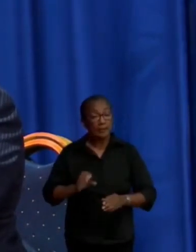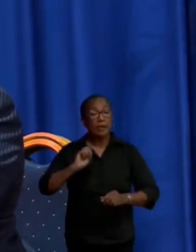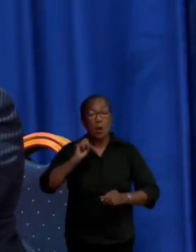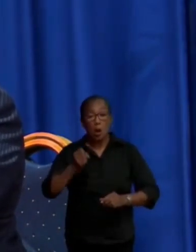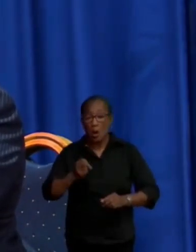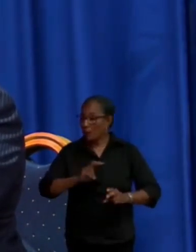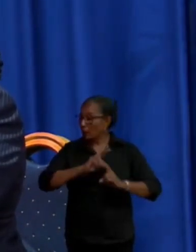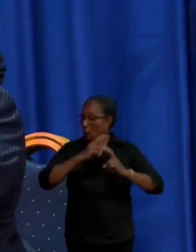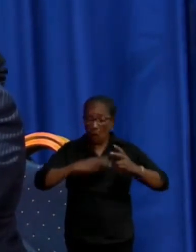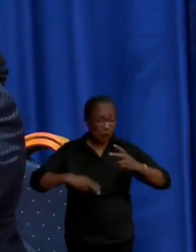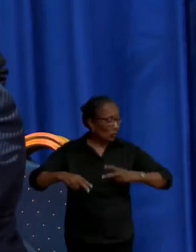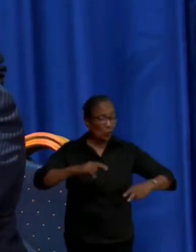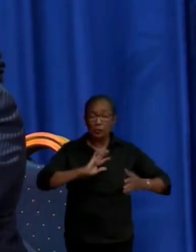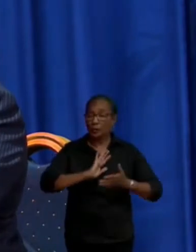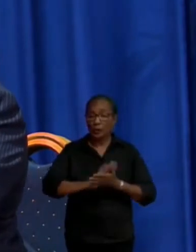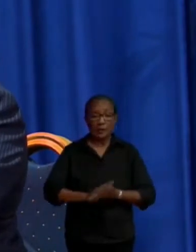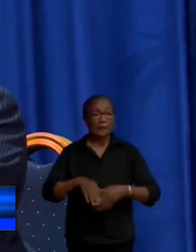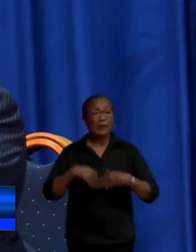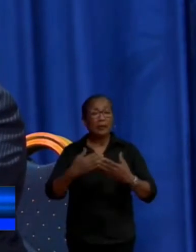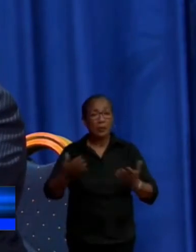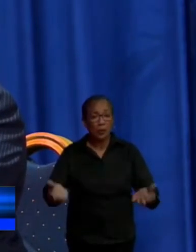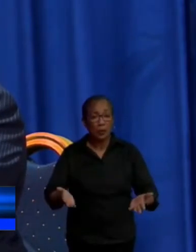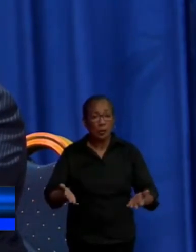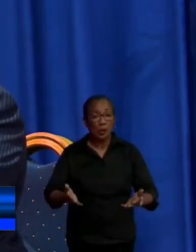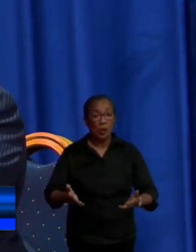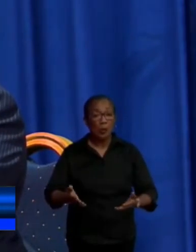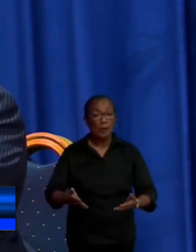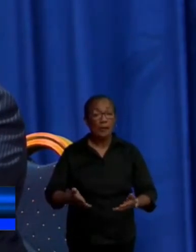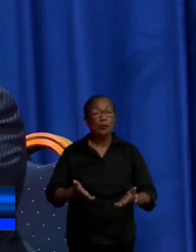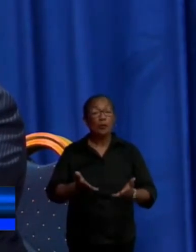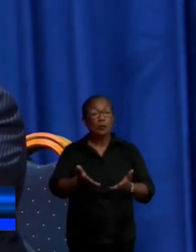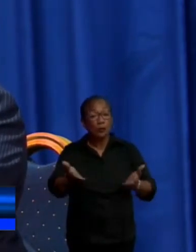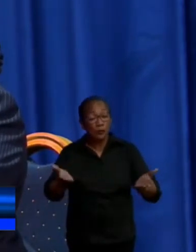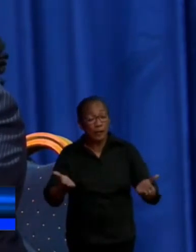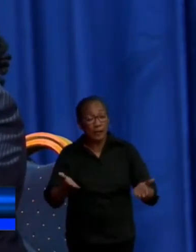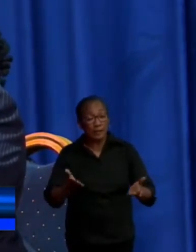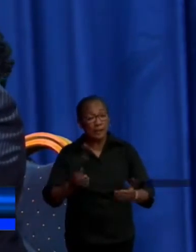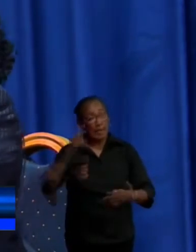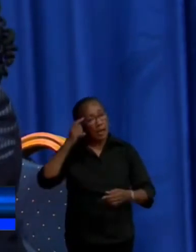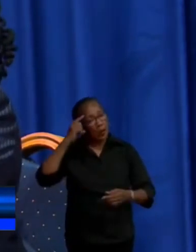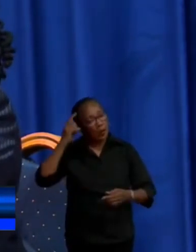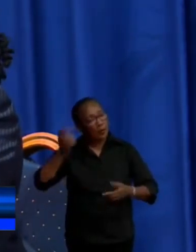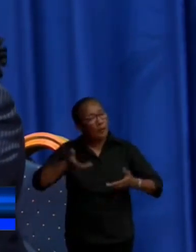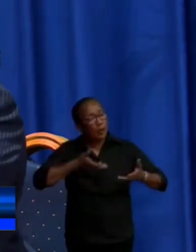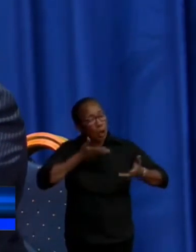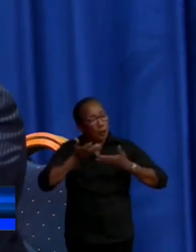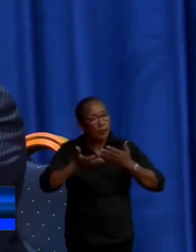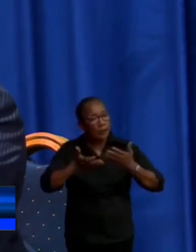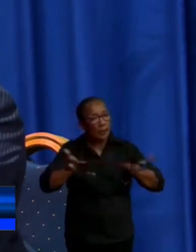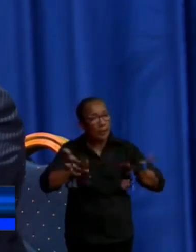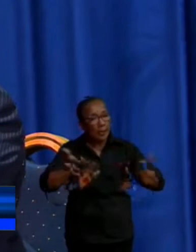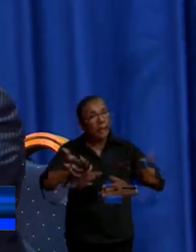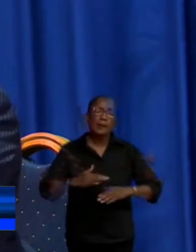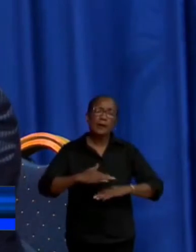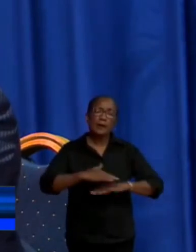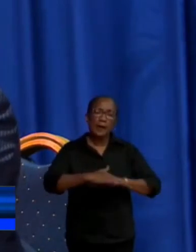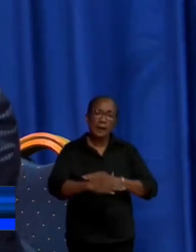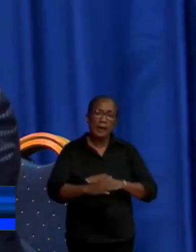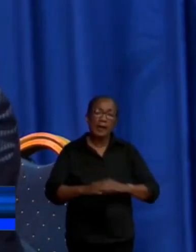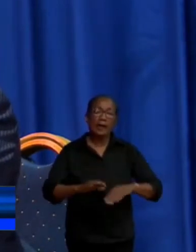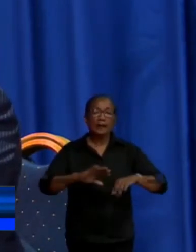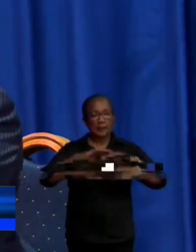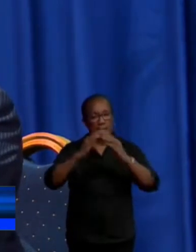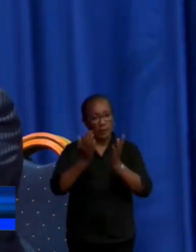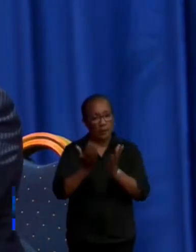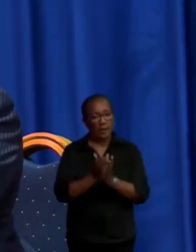laten plaatsvinden. Wanneer we zo ver zijn, dan gaan we dat natuurlijk met u delen. We zijn er al helemaal